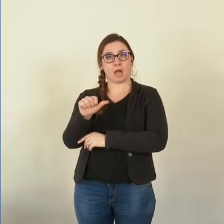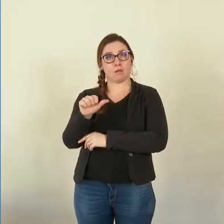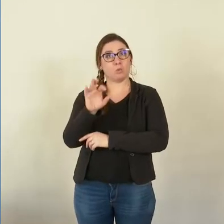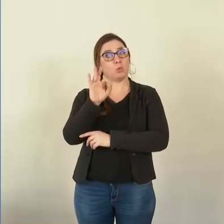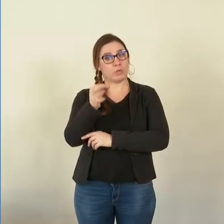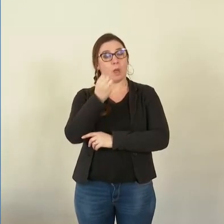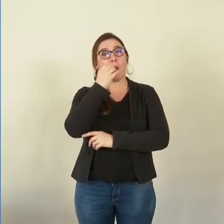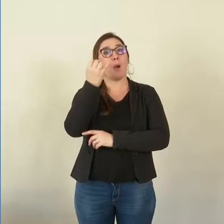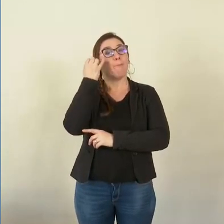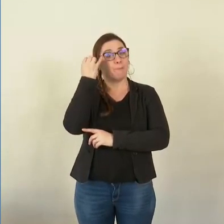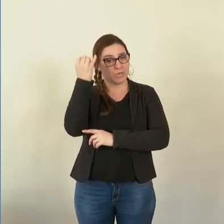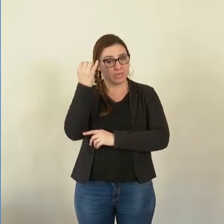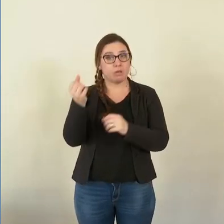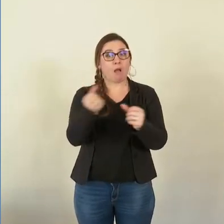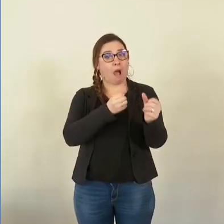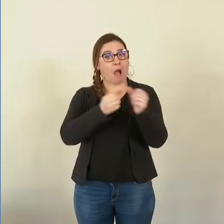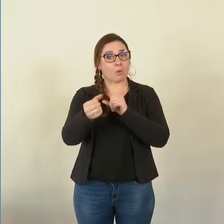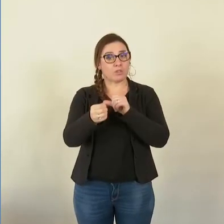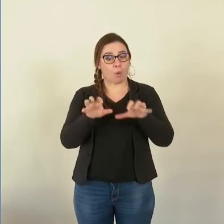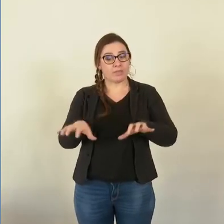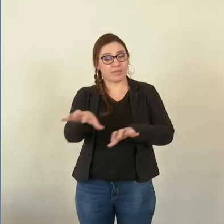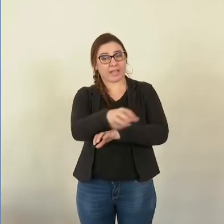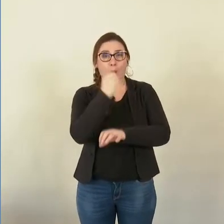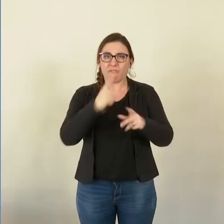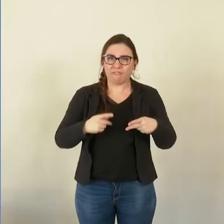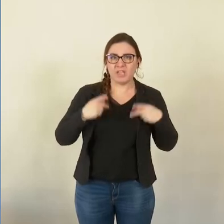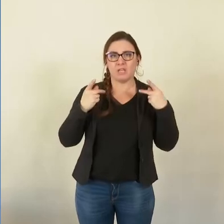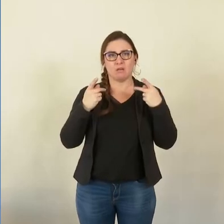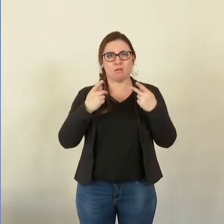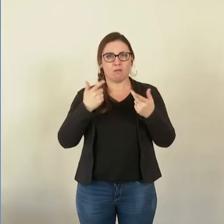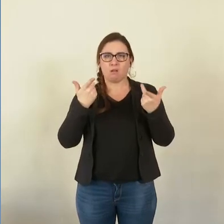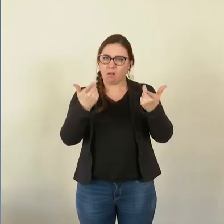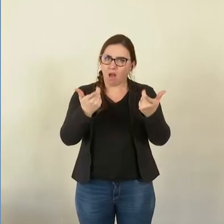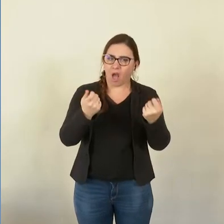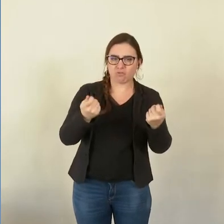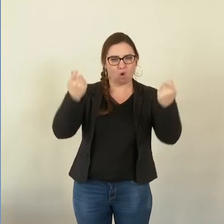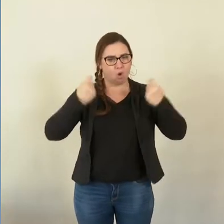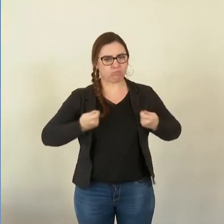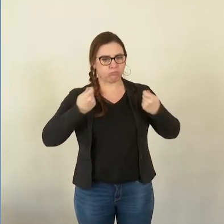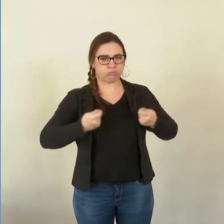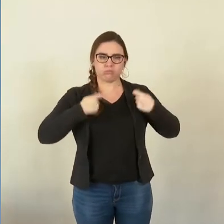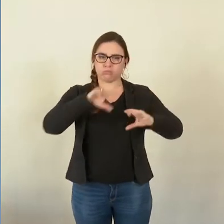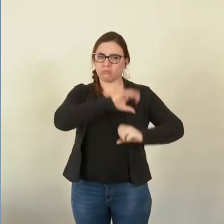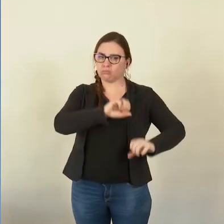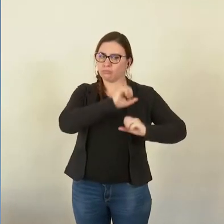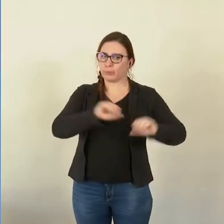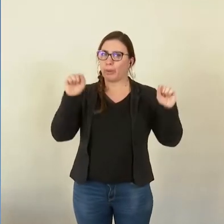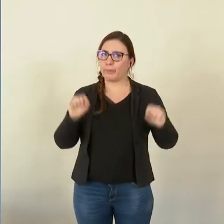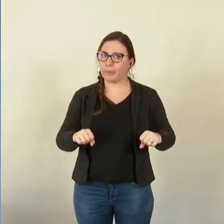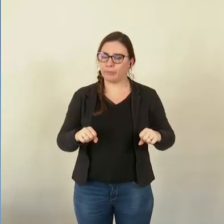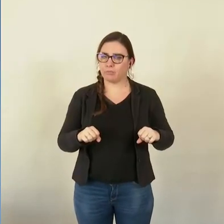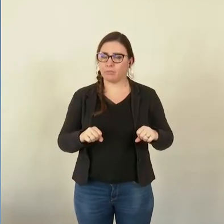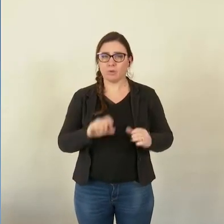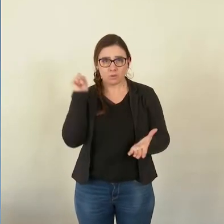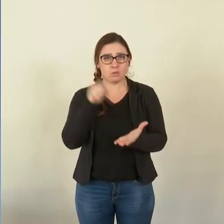idée à partir du moment où un territoire vit bien et a les moyens financiers de l'expérimentation à